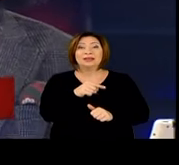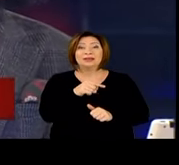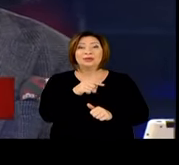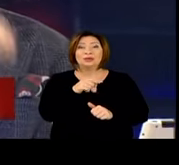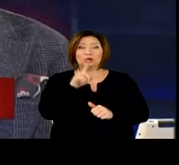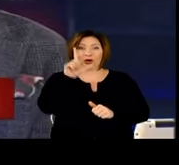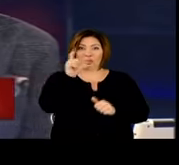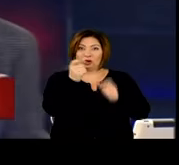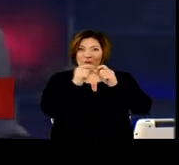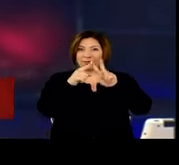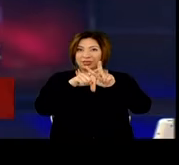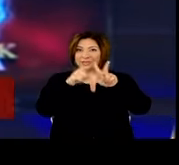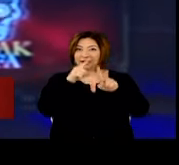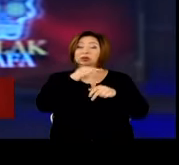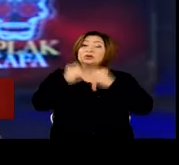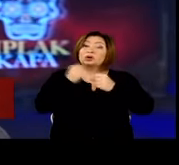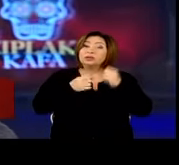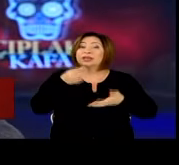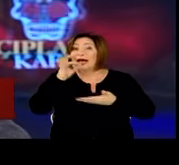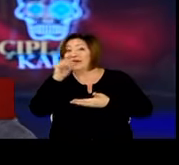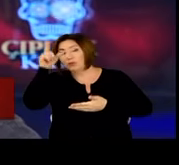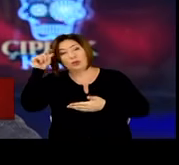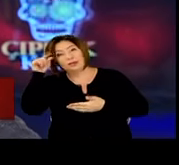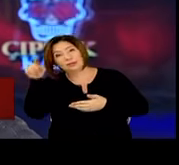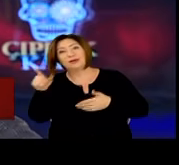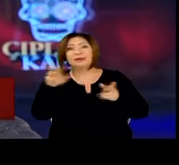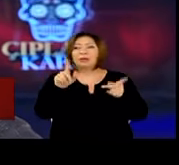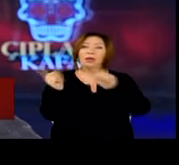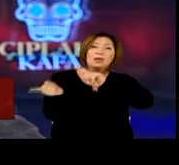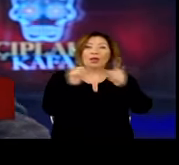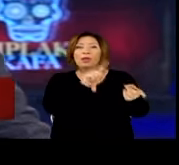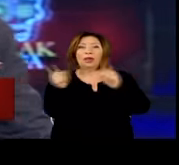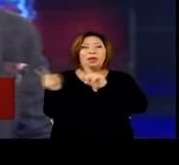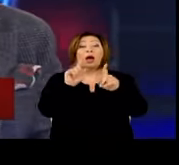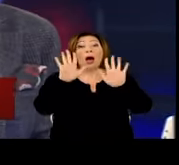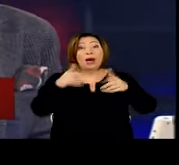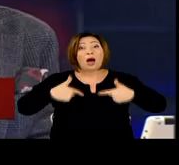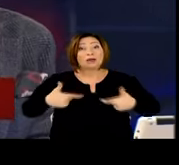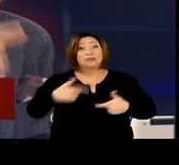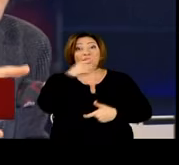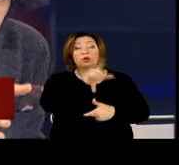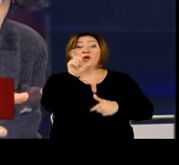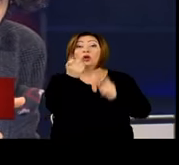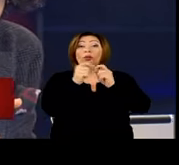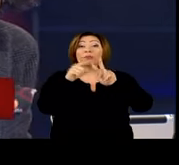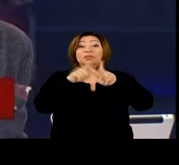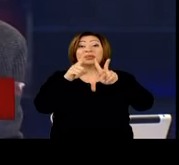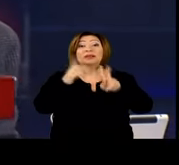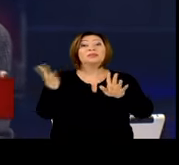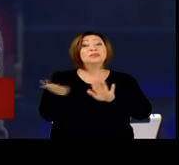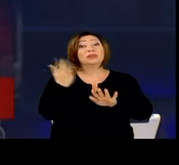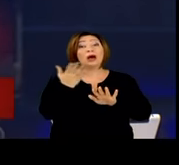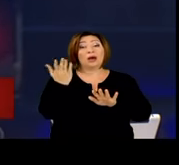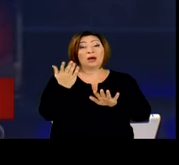şeyden. Lübnan'dan. Koş kahveni iç Yunan'dan filan. Ama Hatay Lübnan'dan da.